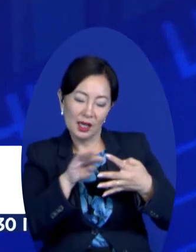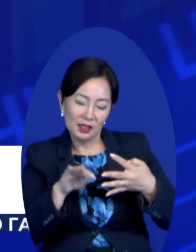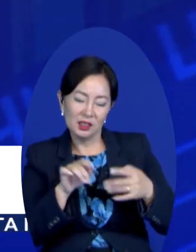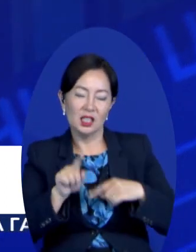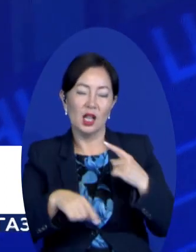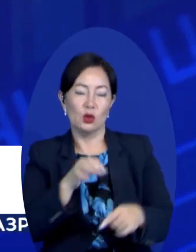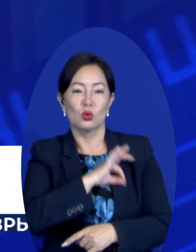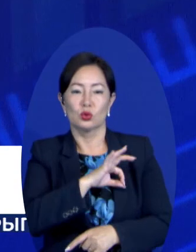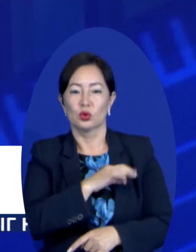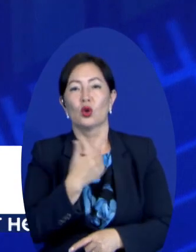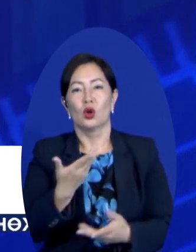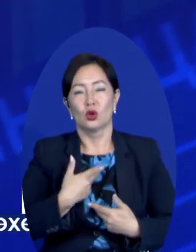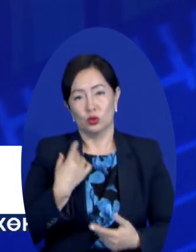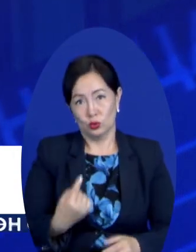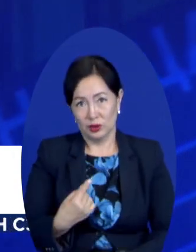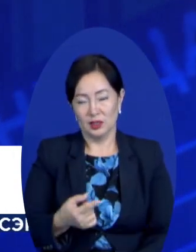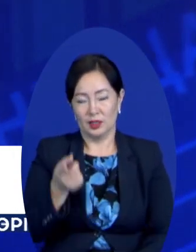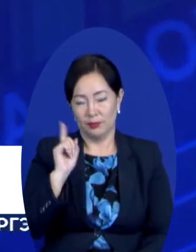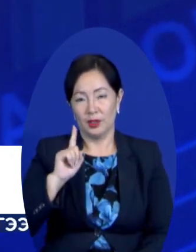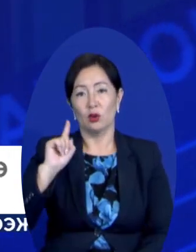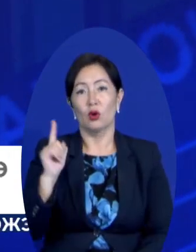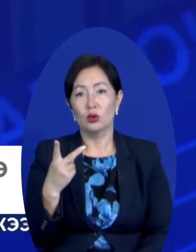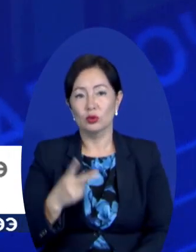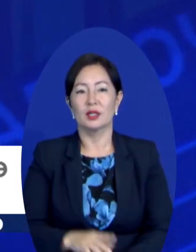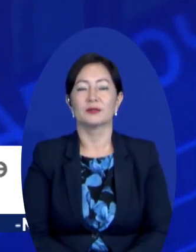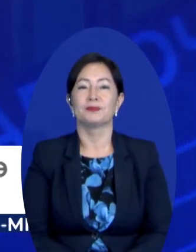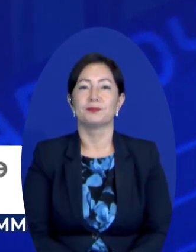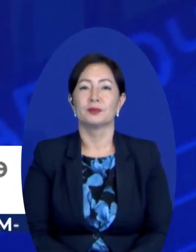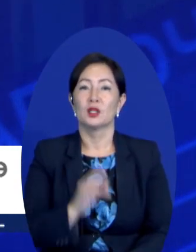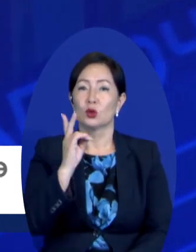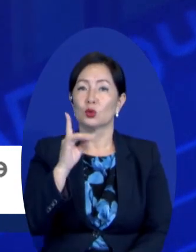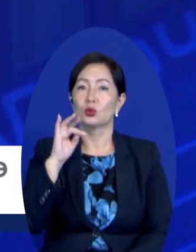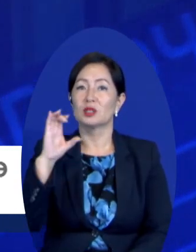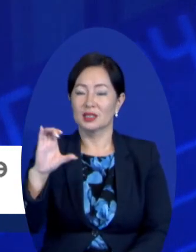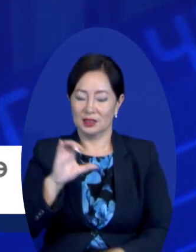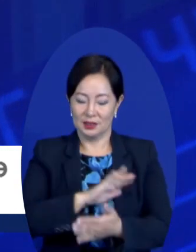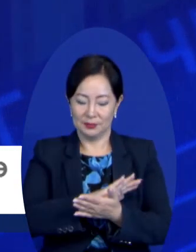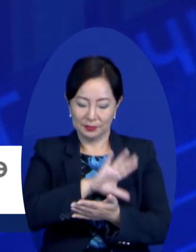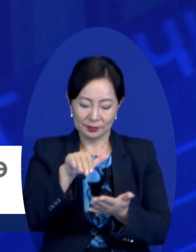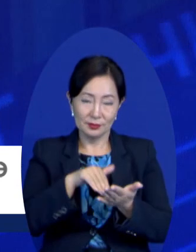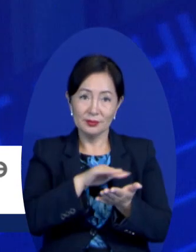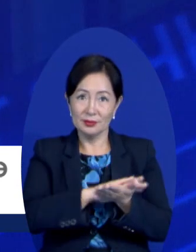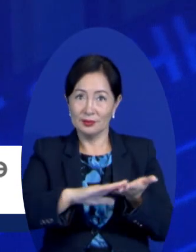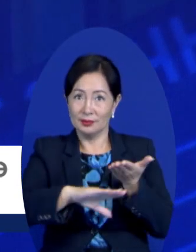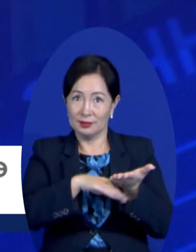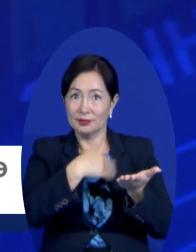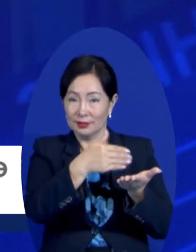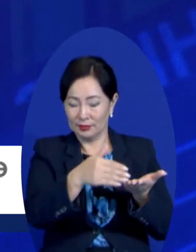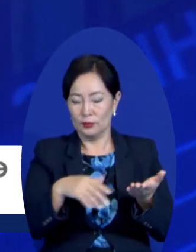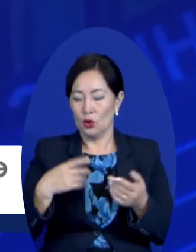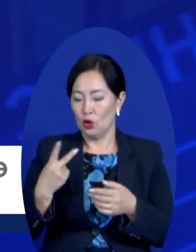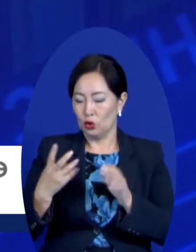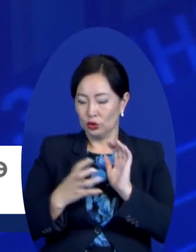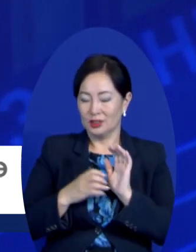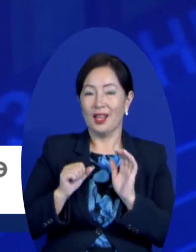өгөөж өгнө гэсэн хүлээлттэй байгаа нэгдүгürt. За хоёрдугарт бол энэ нүүрсний стандарт шинжилэгдэж 29 ангил руу шилжснээрээ бид нэр